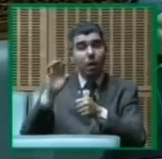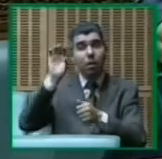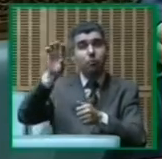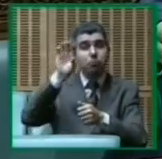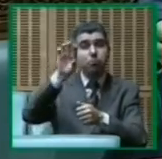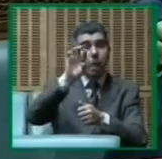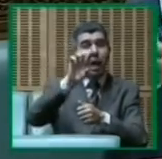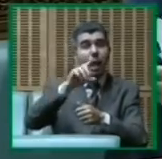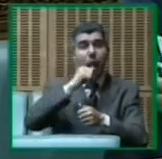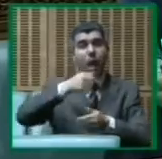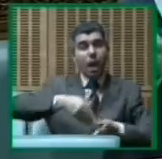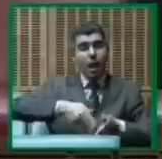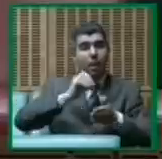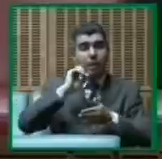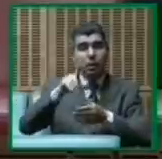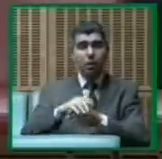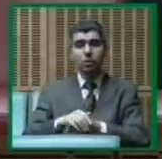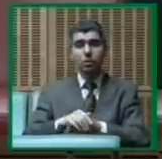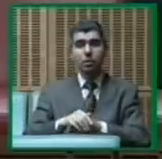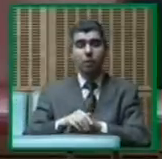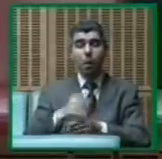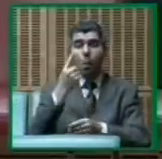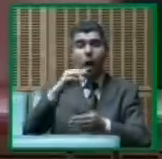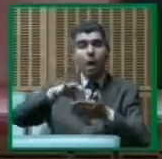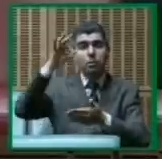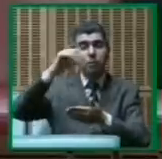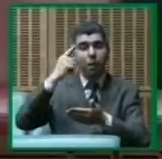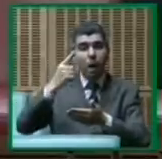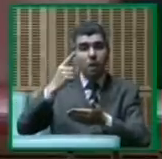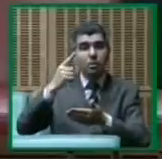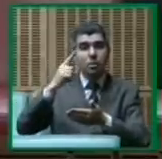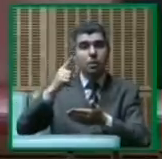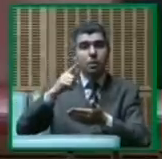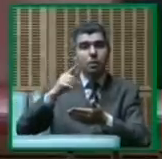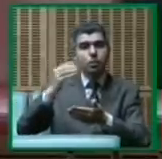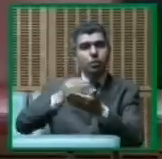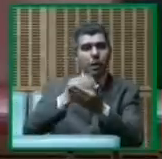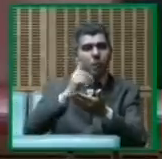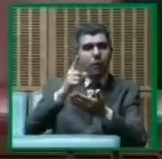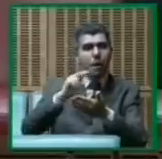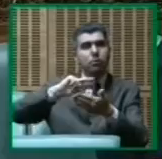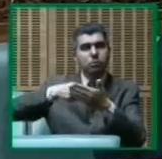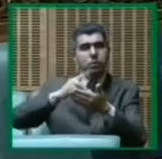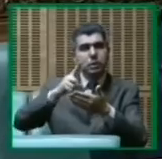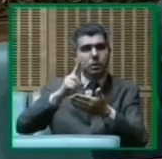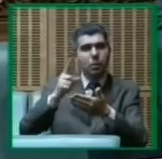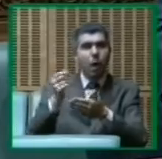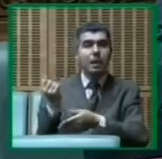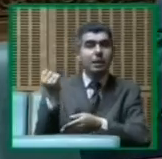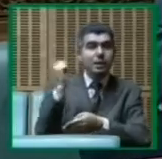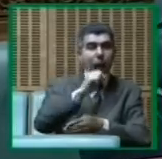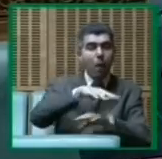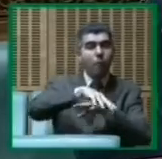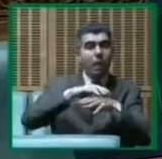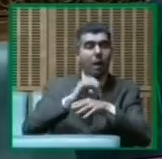يعني منخرط. واحد الجزء استفد من الاتفاقيه ومن الاندياش ديالها، اذا